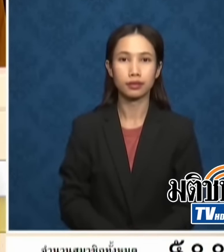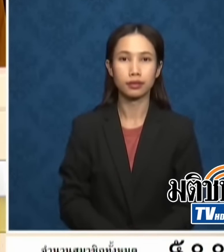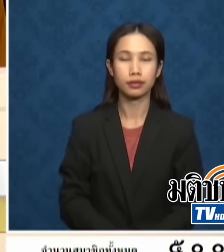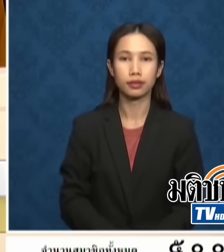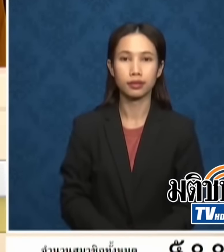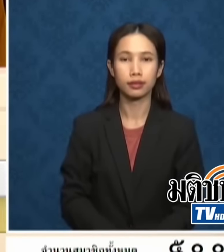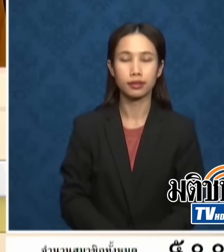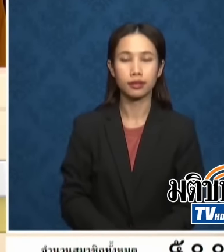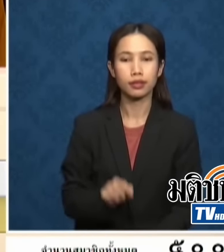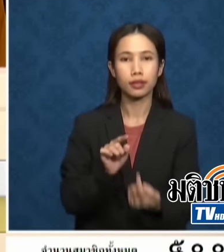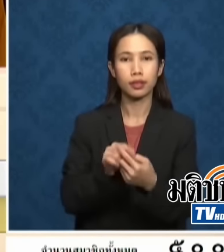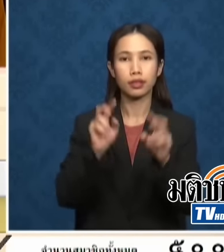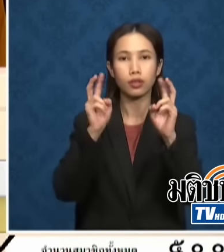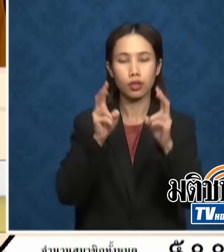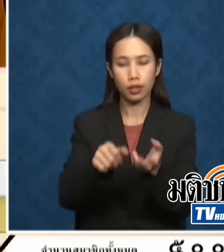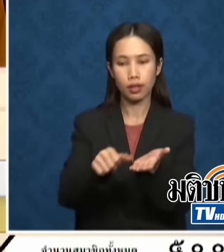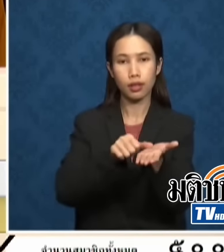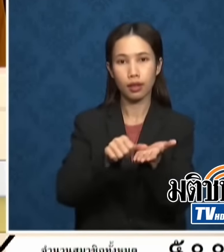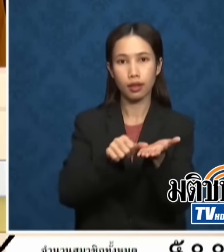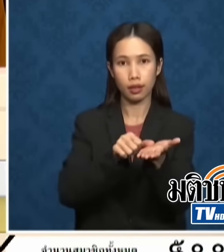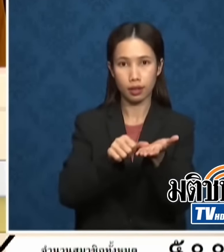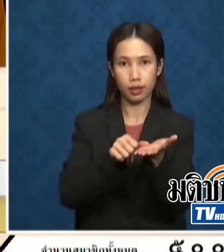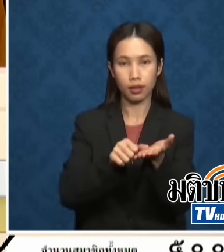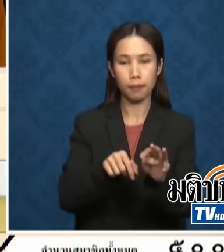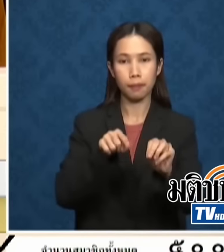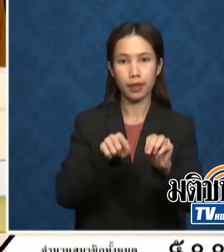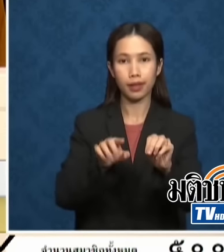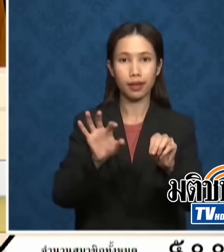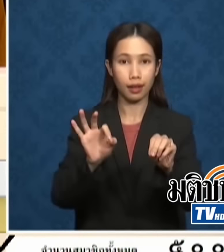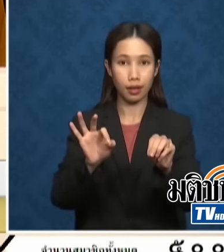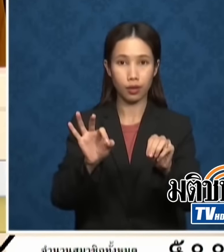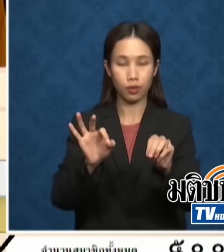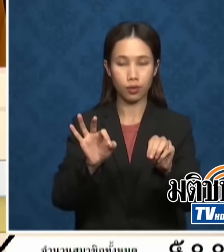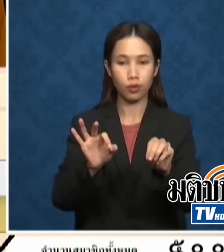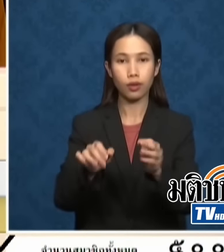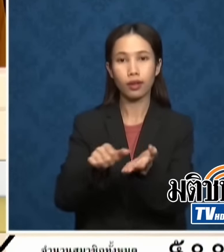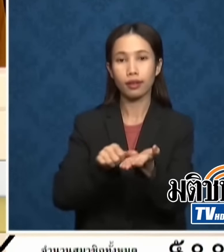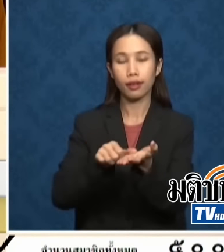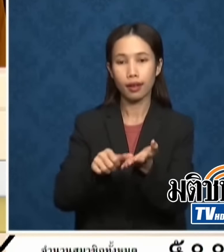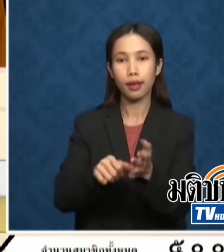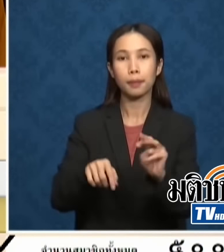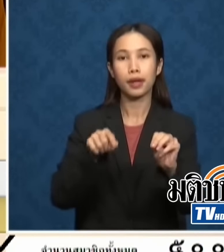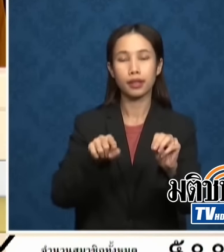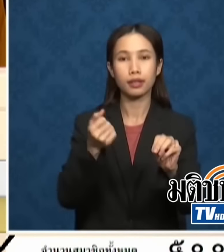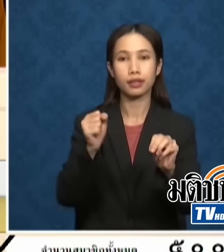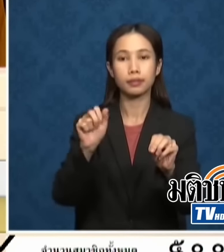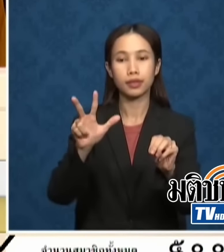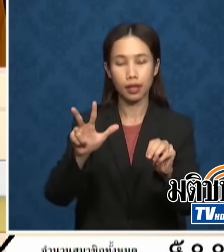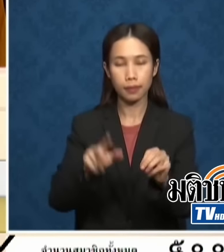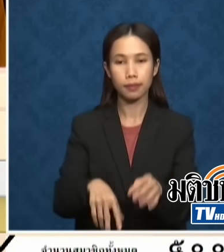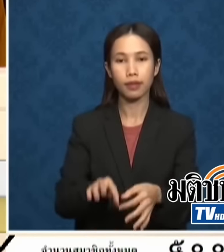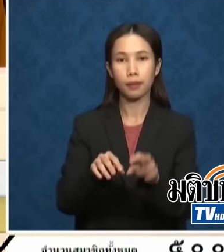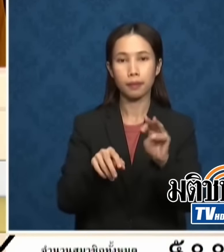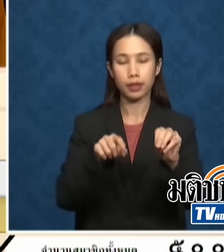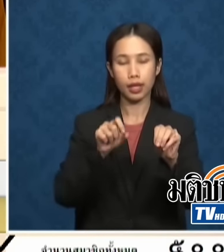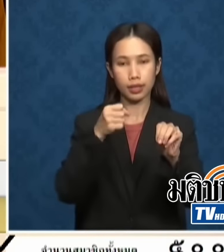ซึ่งเรื่องนี้จะมีการแก้ไขมาตรา9เพื่อแก้ไขมาตรา13ร่างมาตรา10เพื่อแ